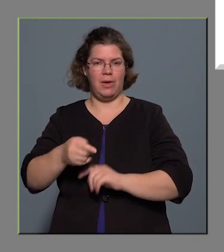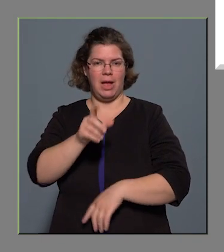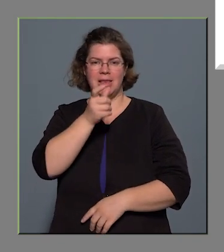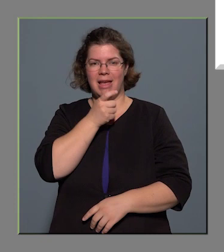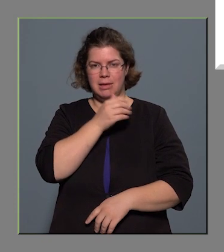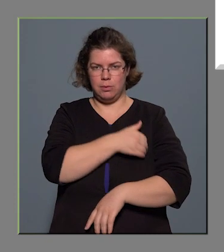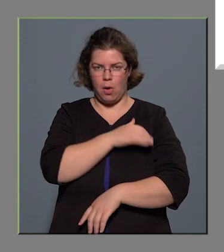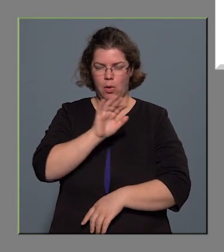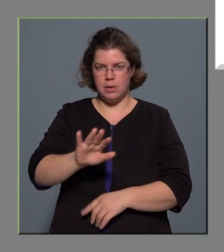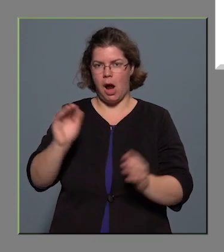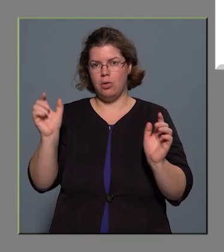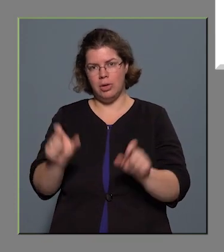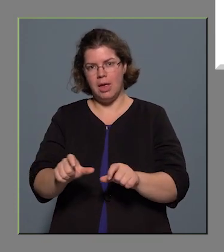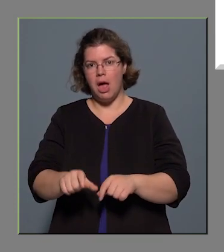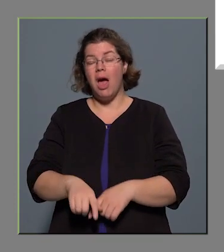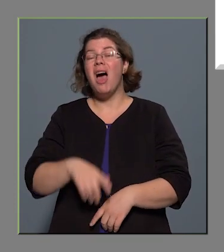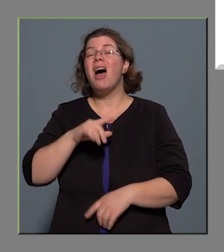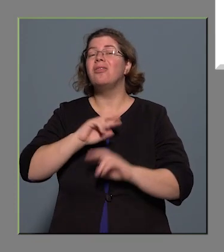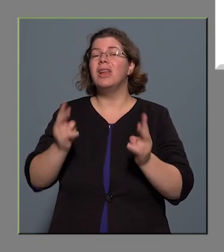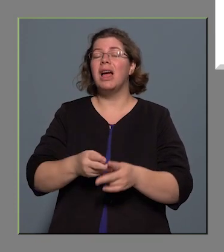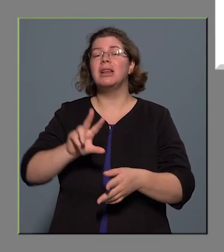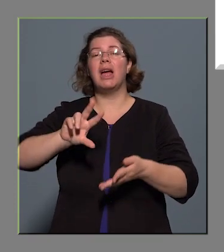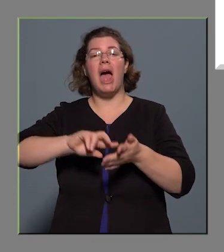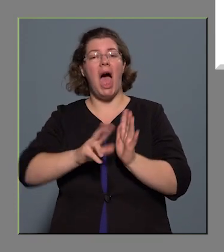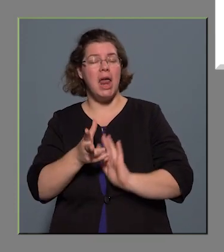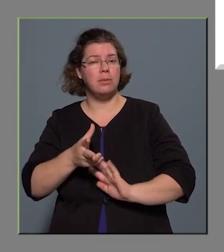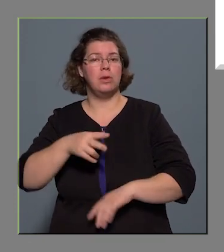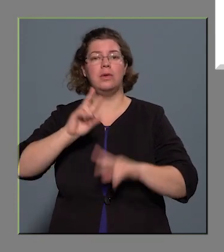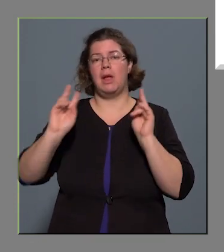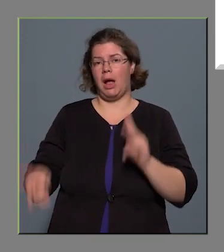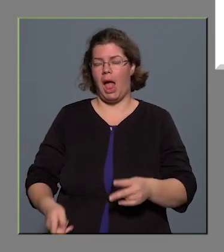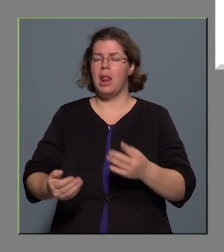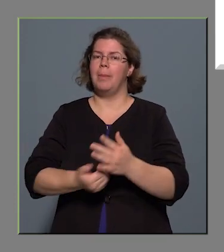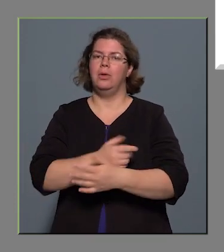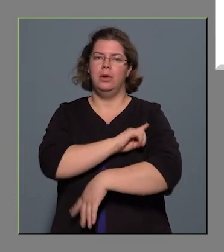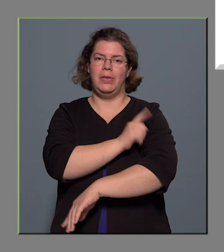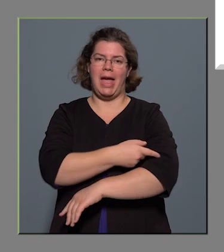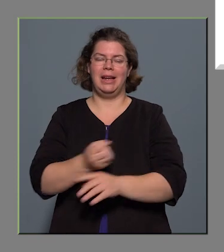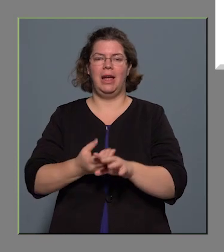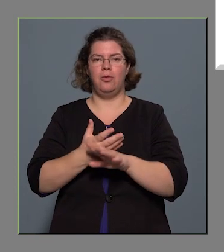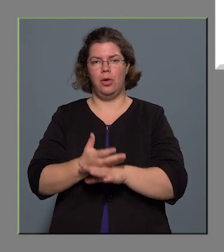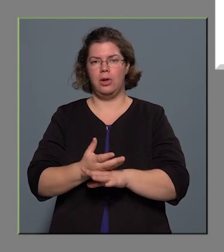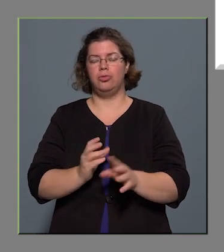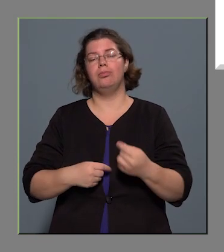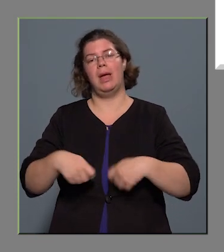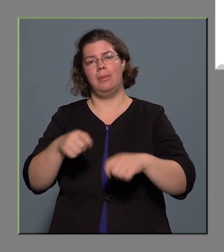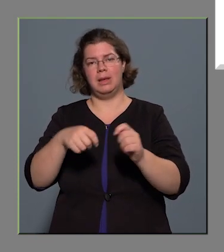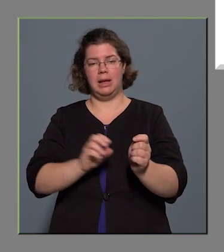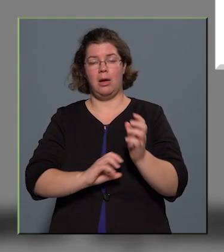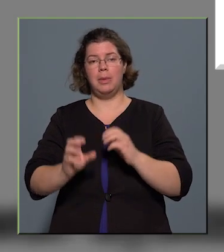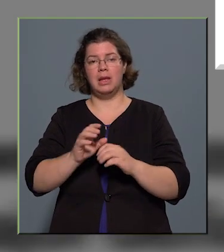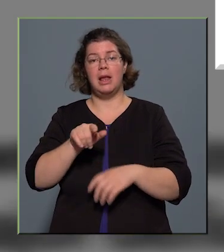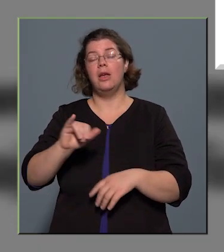világnak 2030-ig meg kell háromszoroznia a megújuló energiaforrások beépített kapacitását, és meg